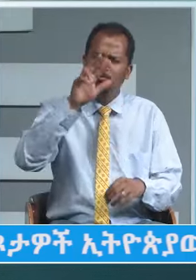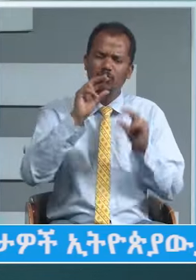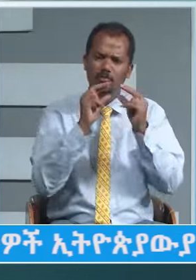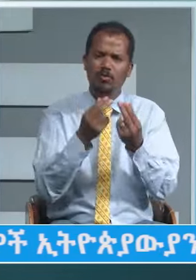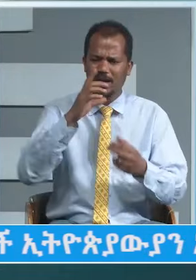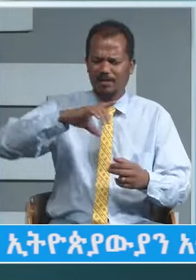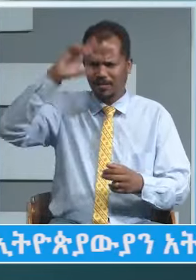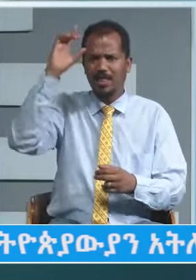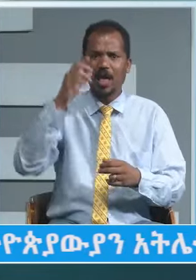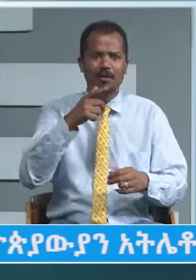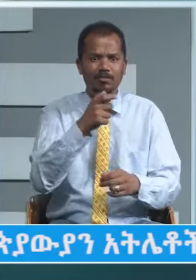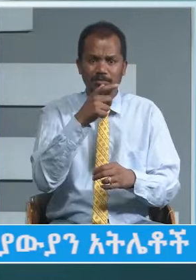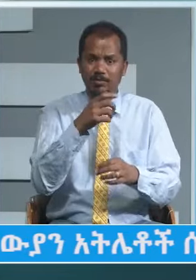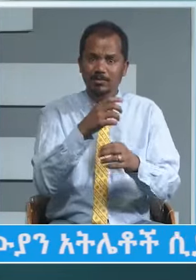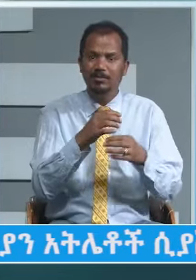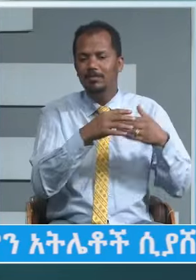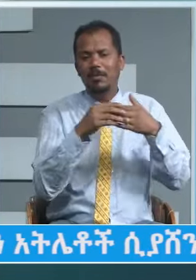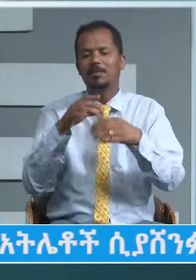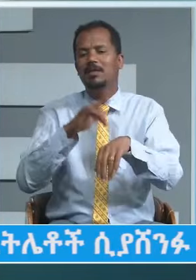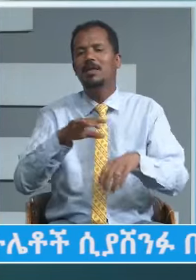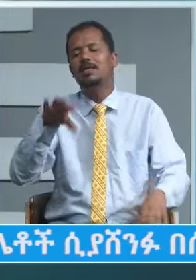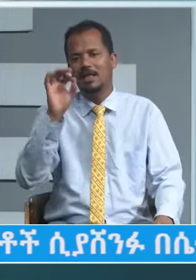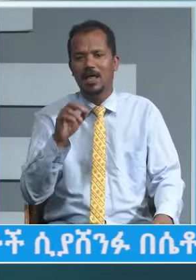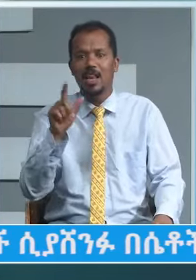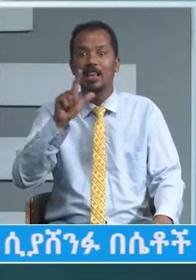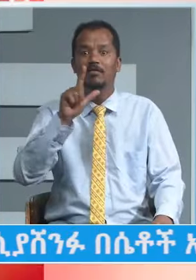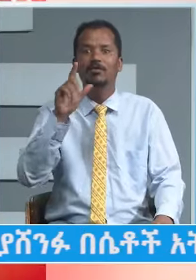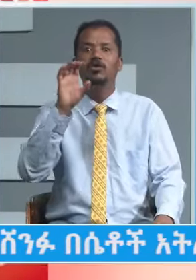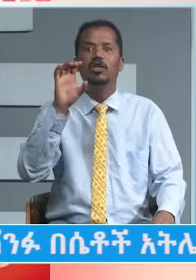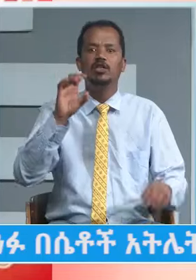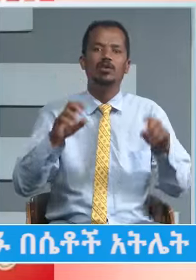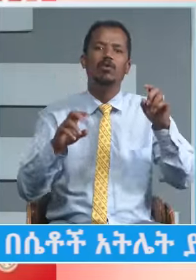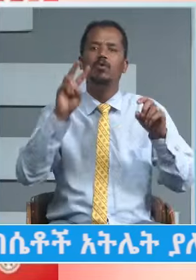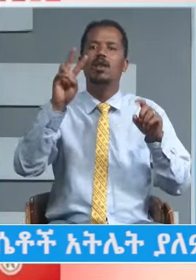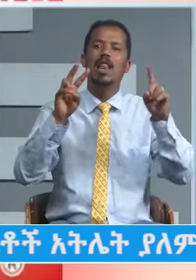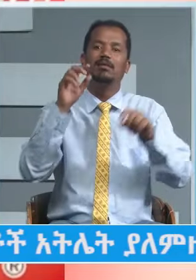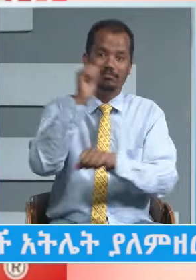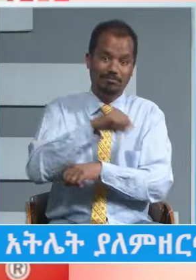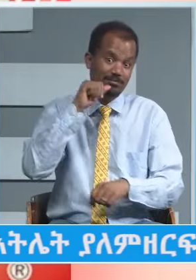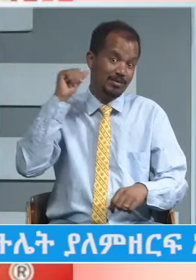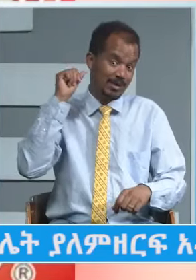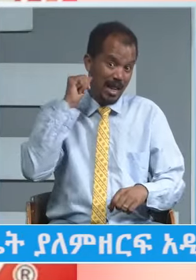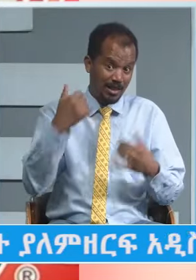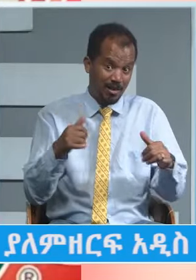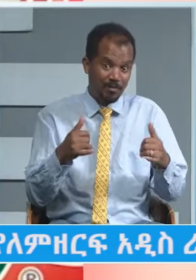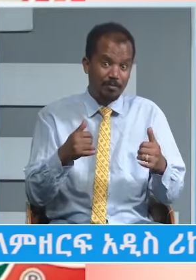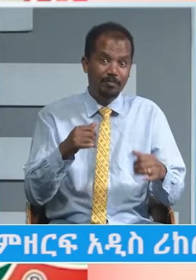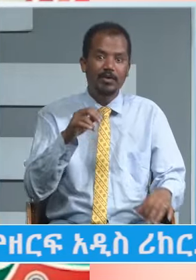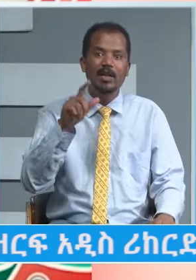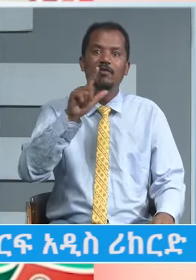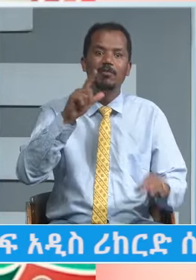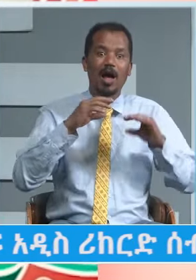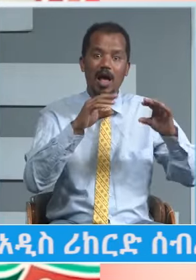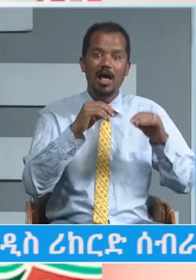በማስቆጠር በሶስቱም ቡድኖች የከፍተኛ ግብ አስቆጣሪነቱን ደረጃ በመምራት ላይ ይገኛል። ሊቨርፑል ቸልሲን 2-1 ባሸነፈበት የትላንት ምሽት ጨዋታ